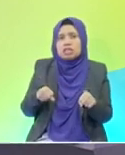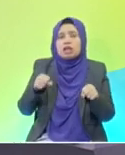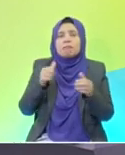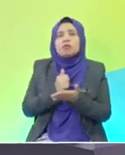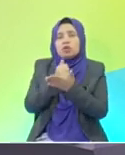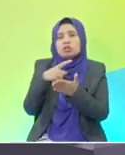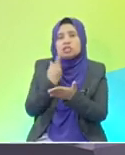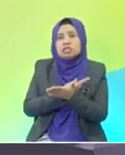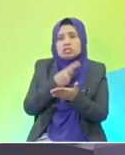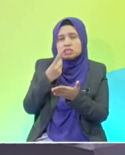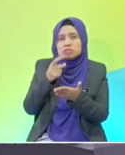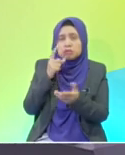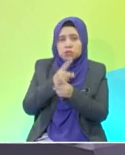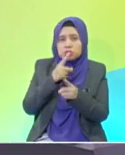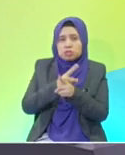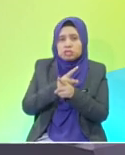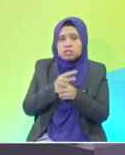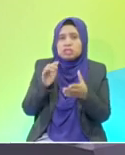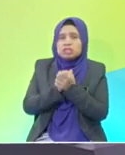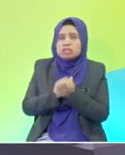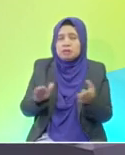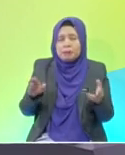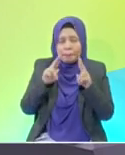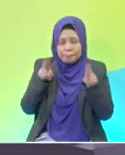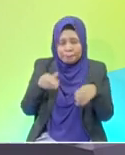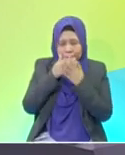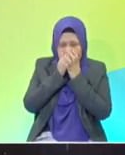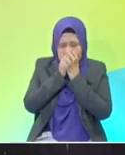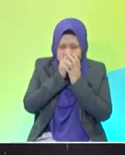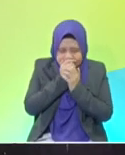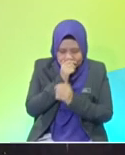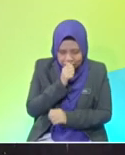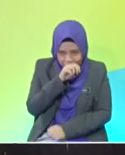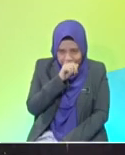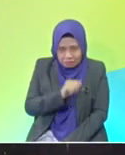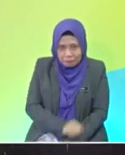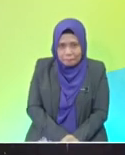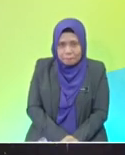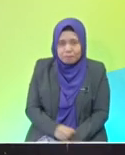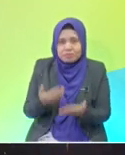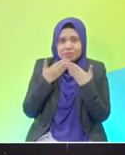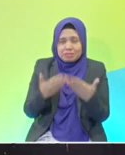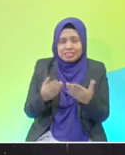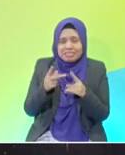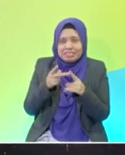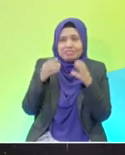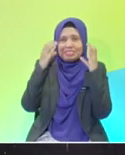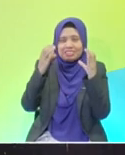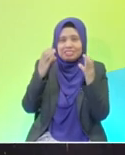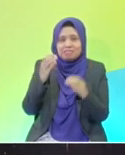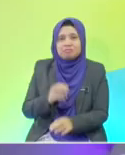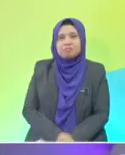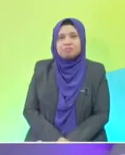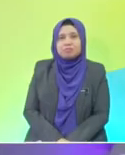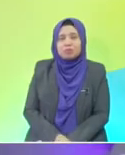eee sebaik mungkin so selamat menduduki periksa Oke Baik terima kasih gitu caranya kepada cek guru Slank atas